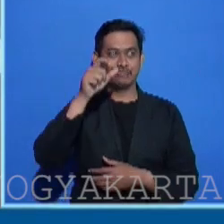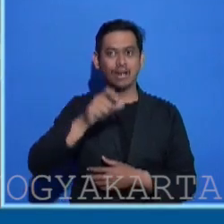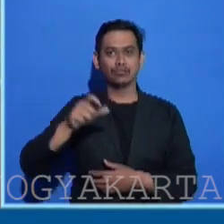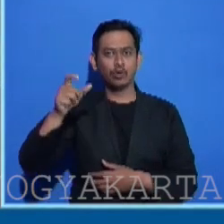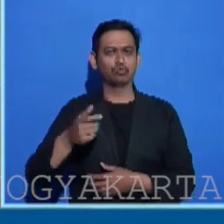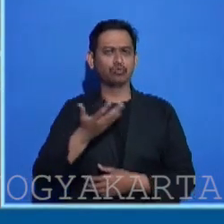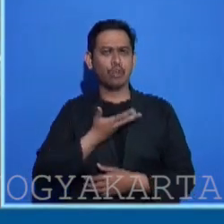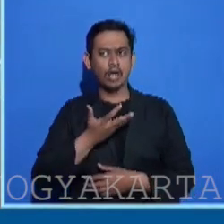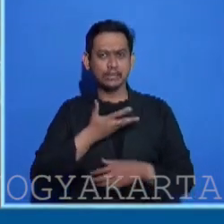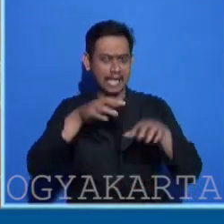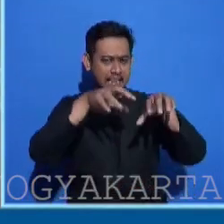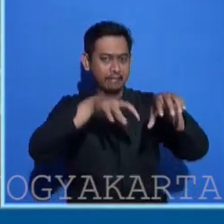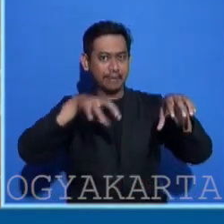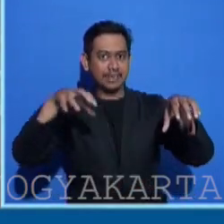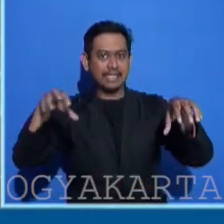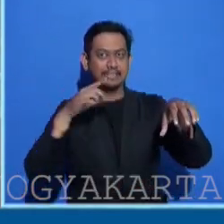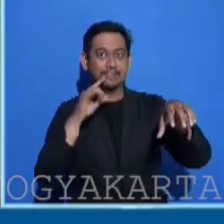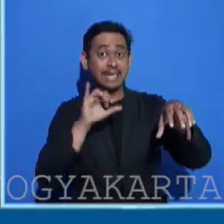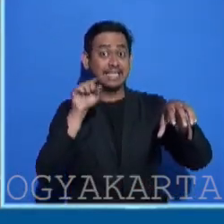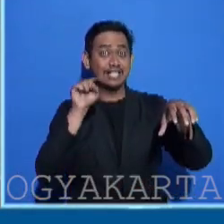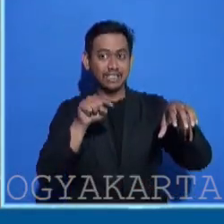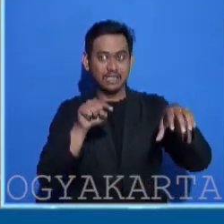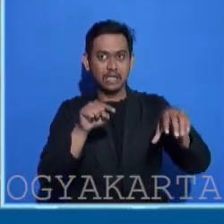bangunan-bangunan ingkang wonten senggopki